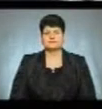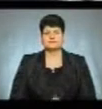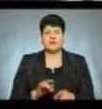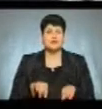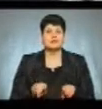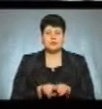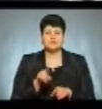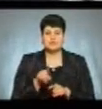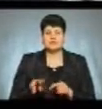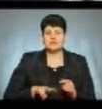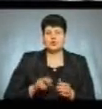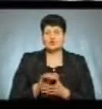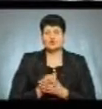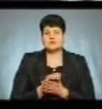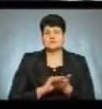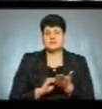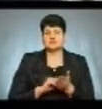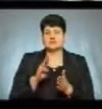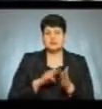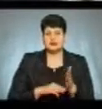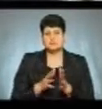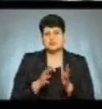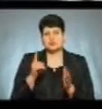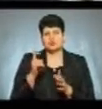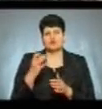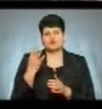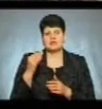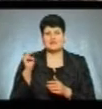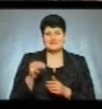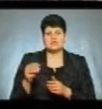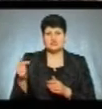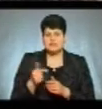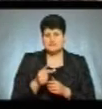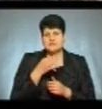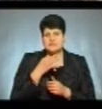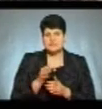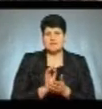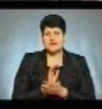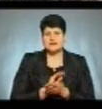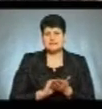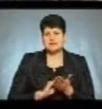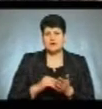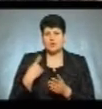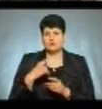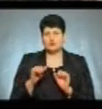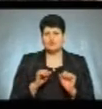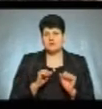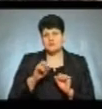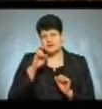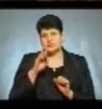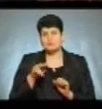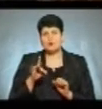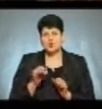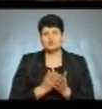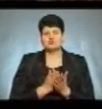Також тоді на директора товариства наклали штраф у розмірі понад 104 тисячі гривень, повідомила прес-секретар обласного управління